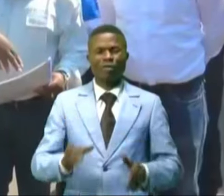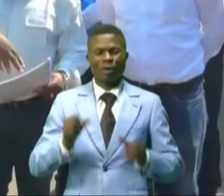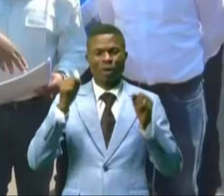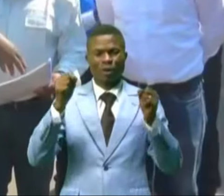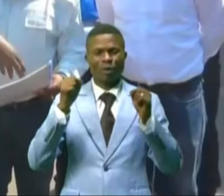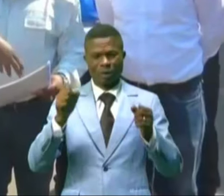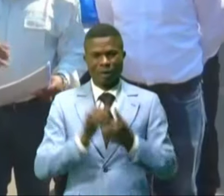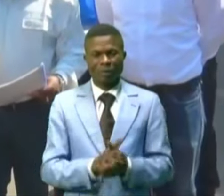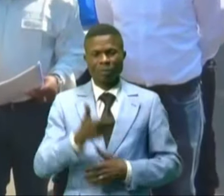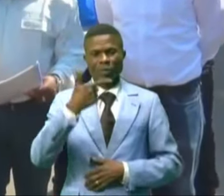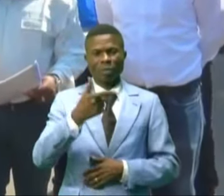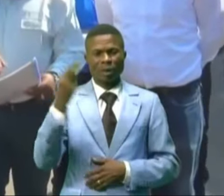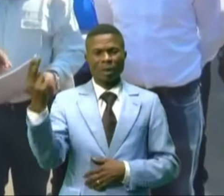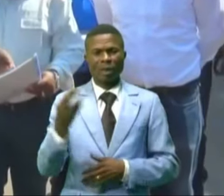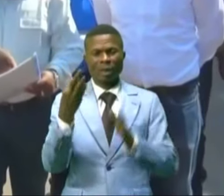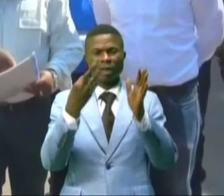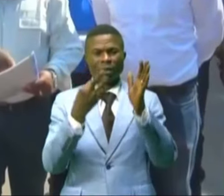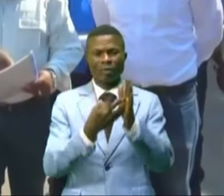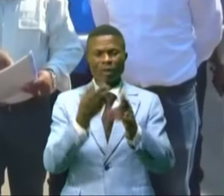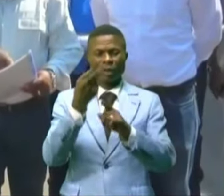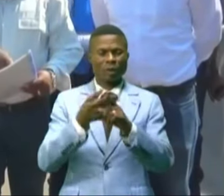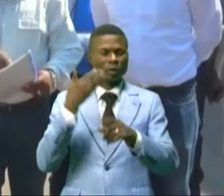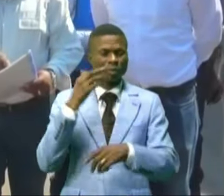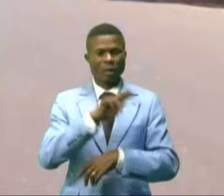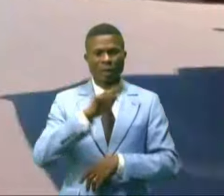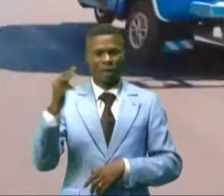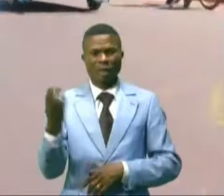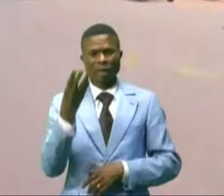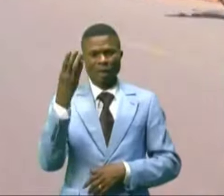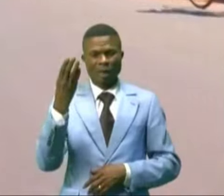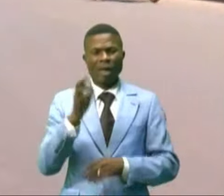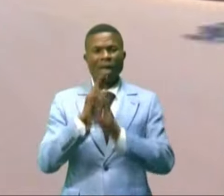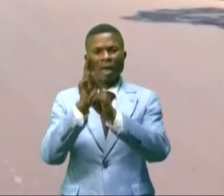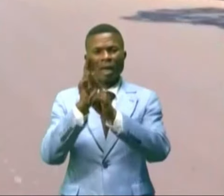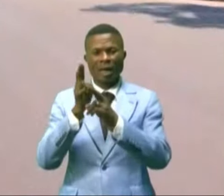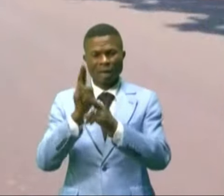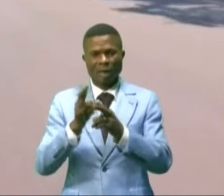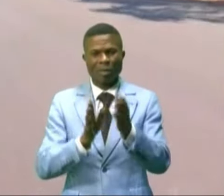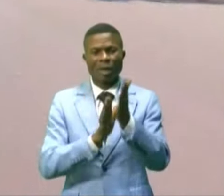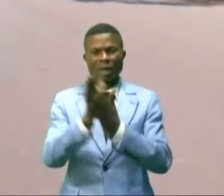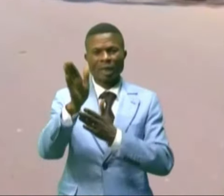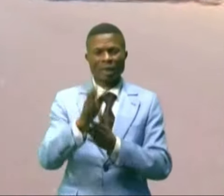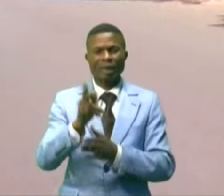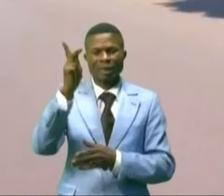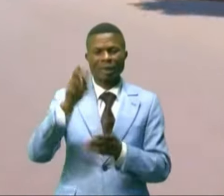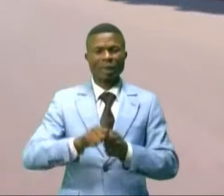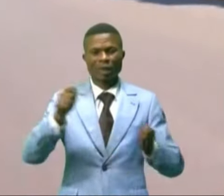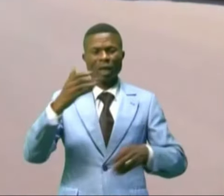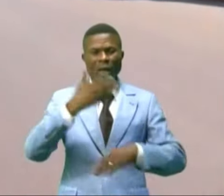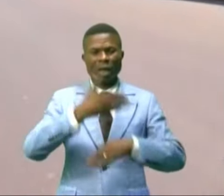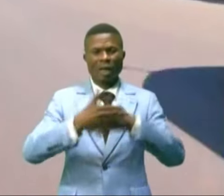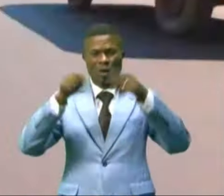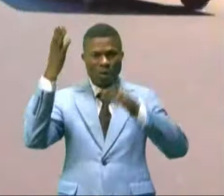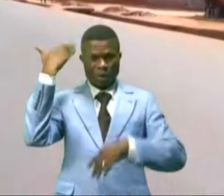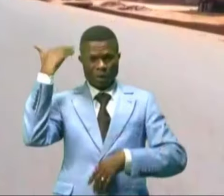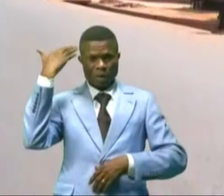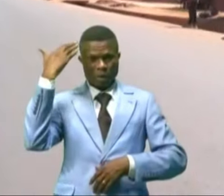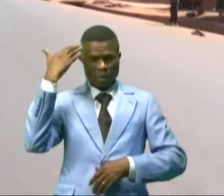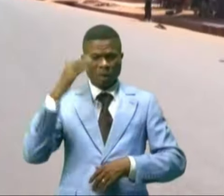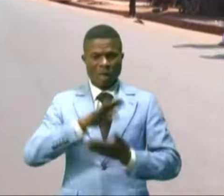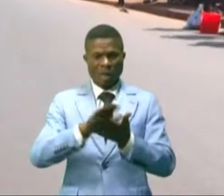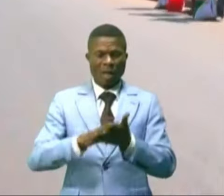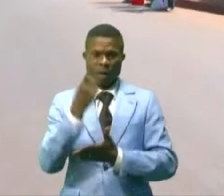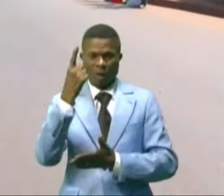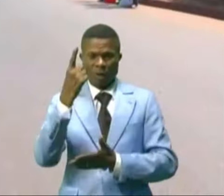Un mardi 28 mai 2024 sur terrain, pour un état des lieux de 15 km des routes construites il y a quelques années en monocouche et